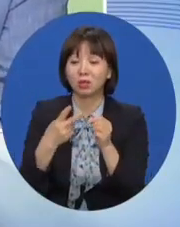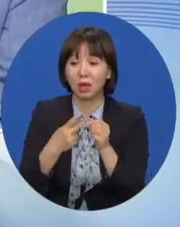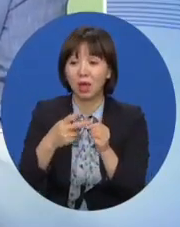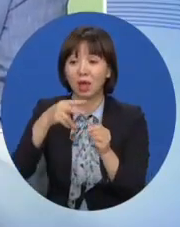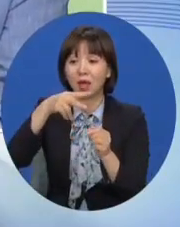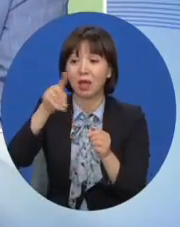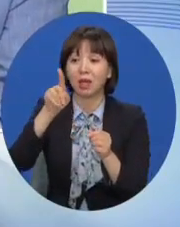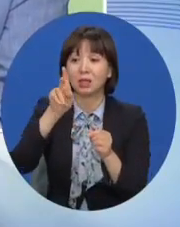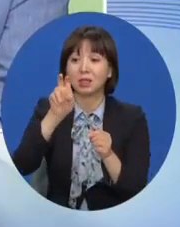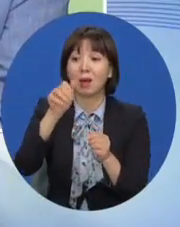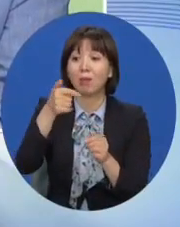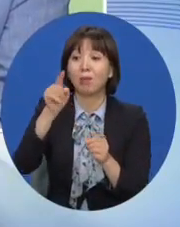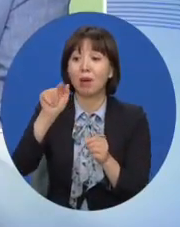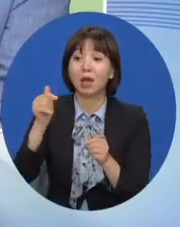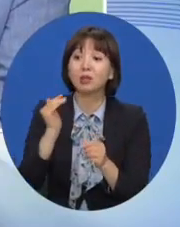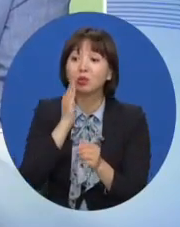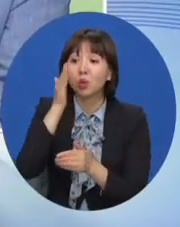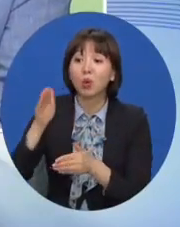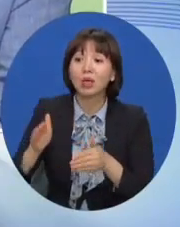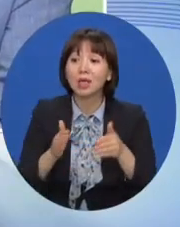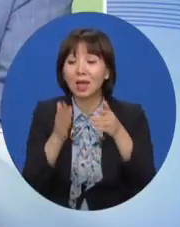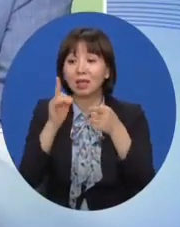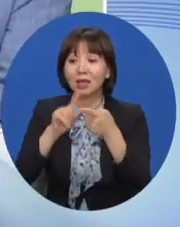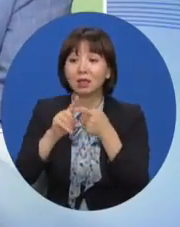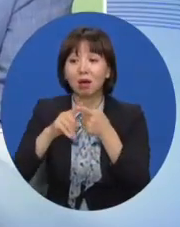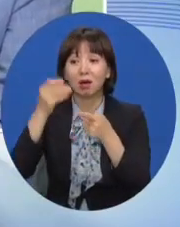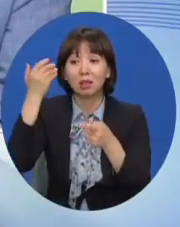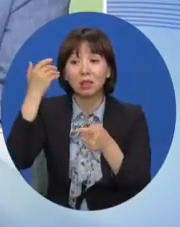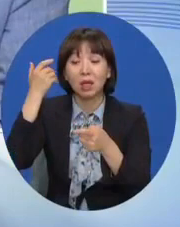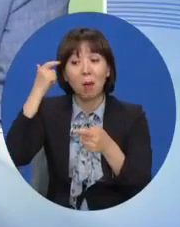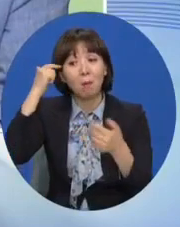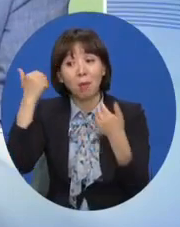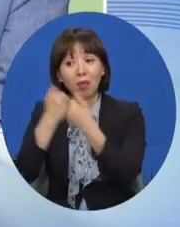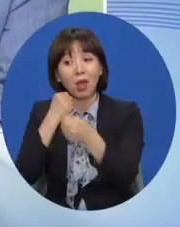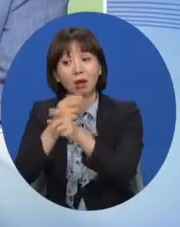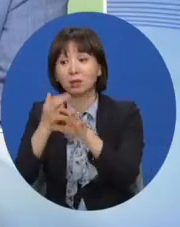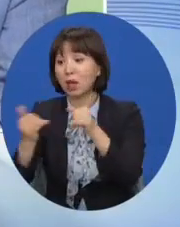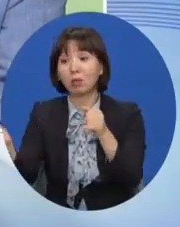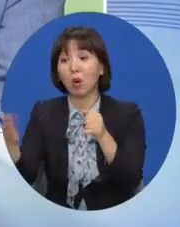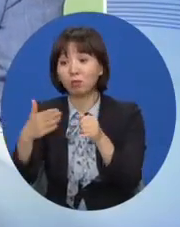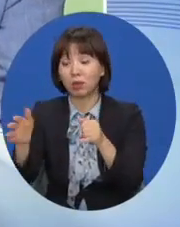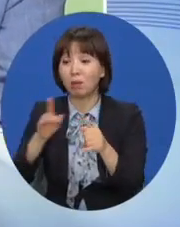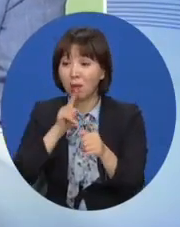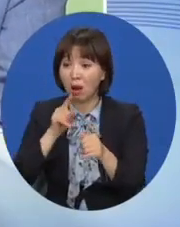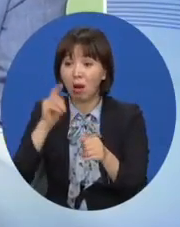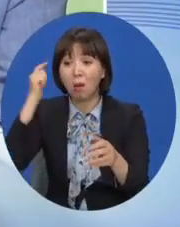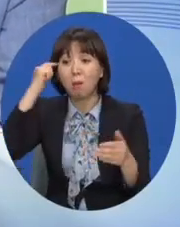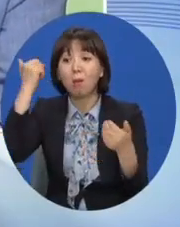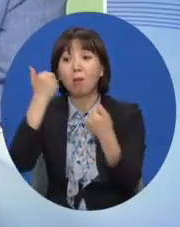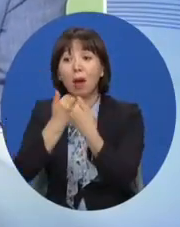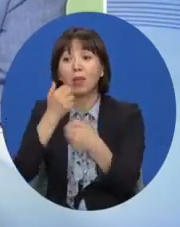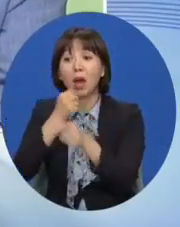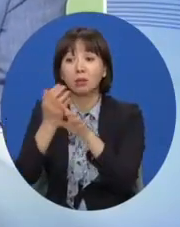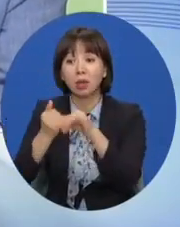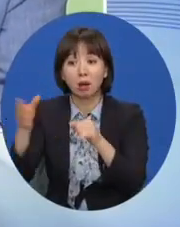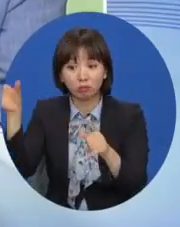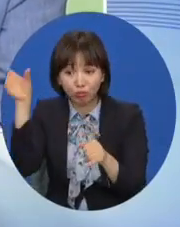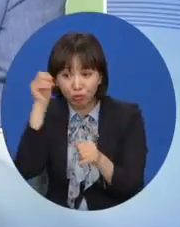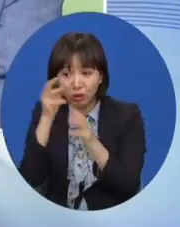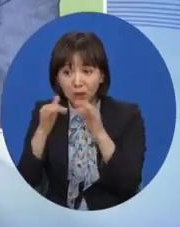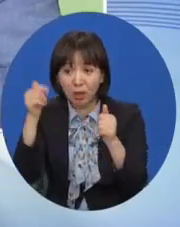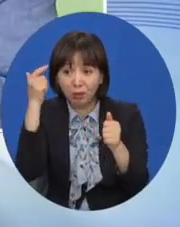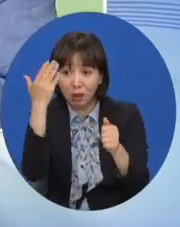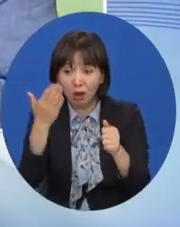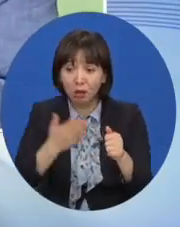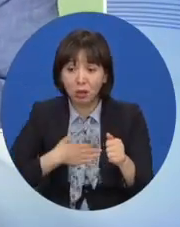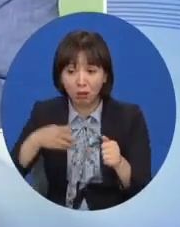사만의 초록길에 대해서 지식인은 반대한 사람이 하나도 없다. 어제 이렇게 말씀하셨어요. 그러면 반대한 사람은 다 무식한 사람이라는 얘기예요?